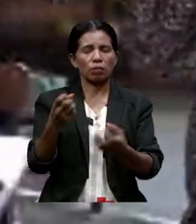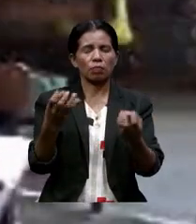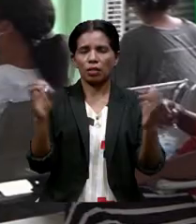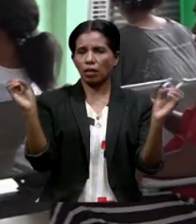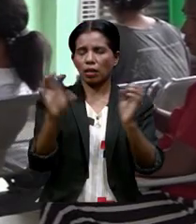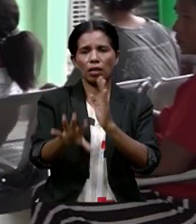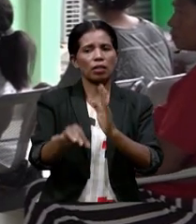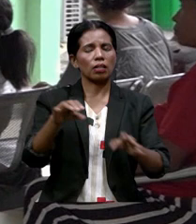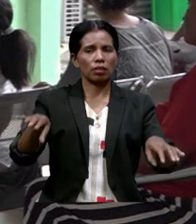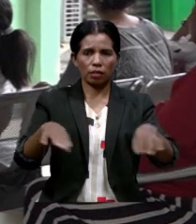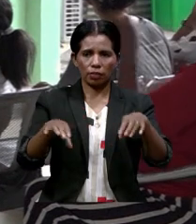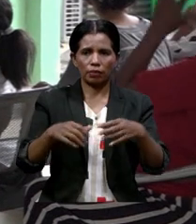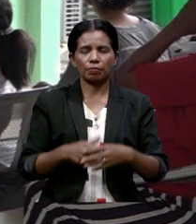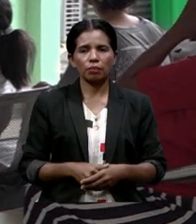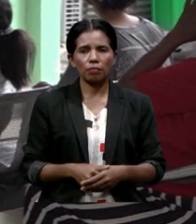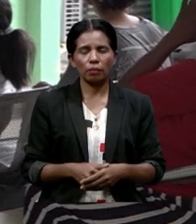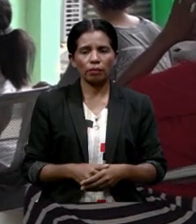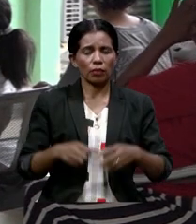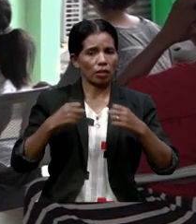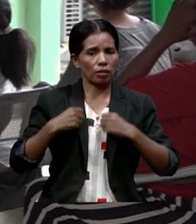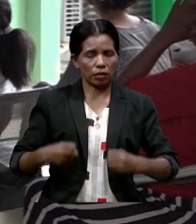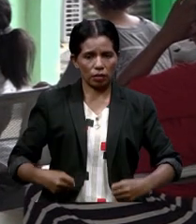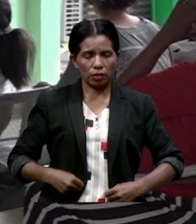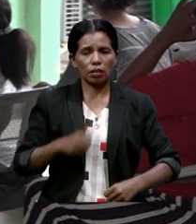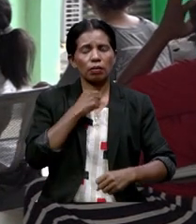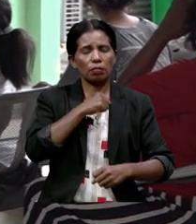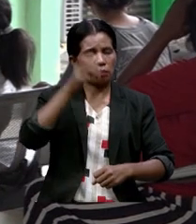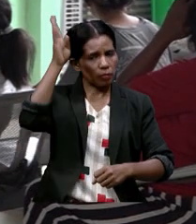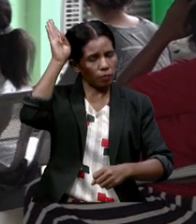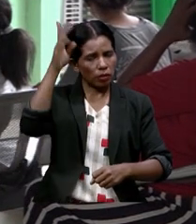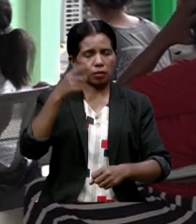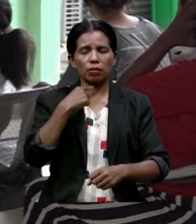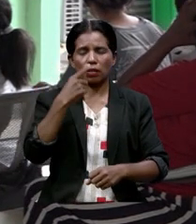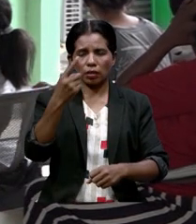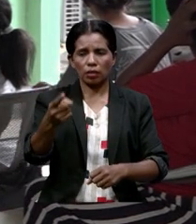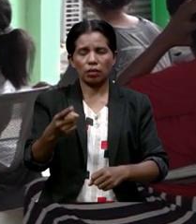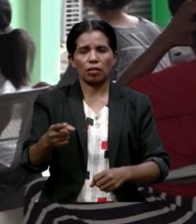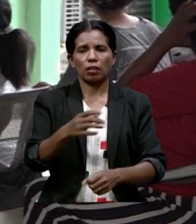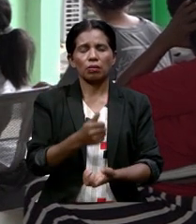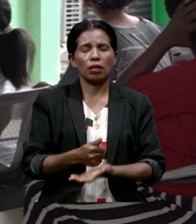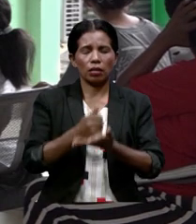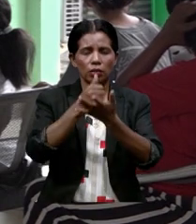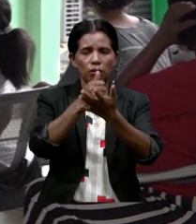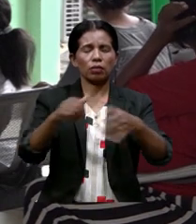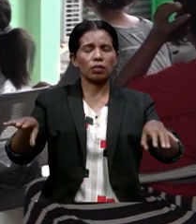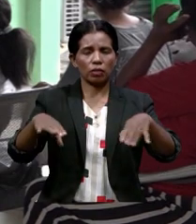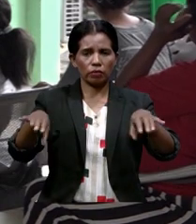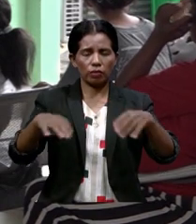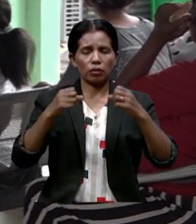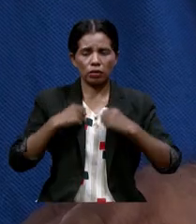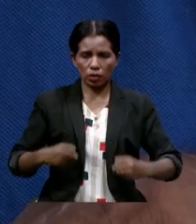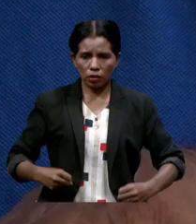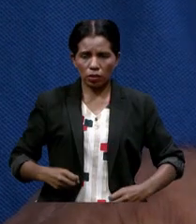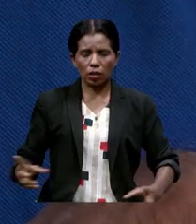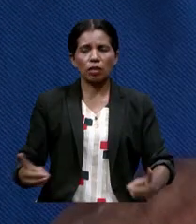servisu. Iha aspeto saúde nian bispo sira considera qualidade atendimento serviço saúde sei